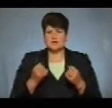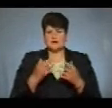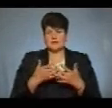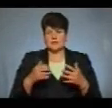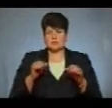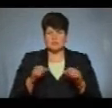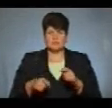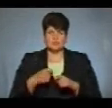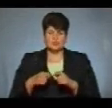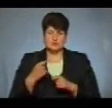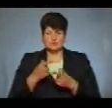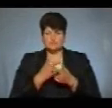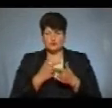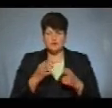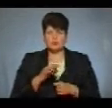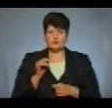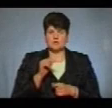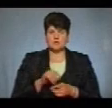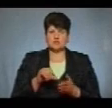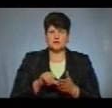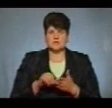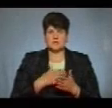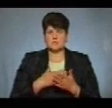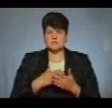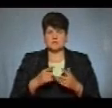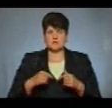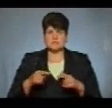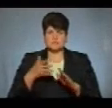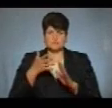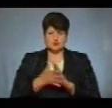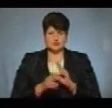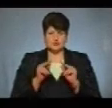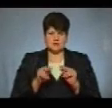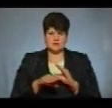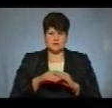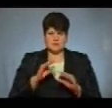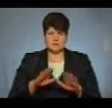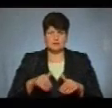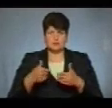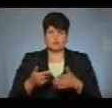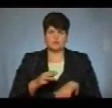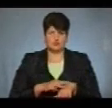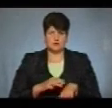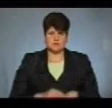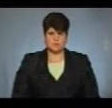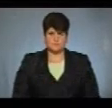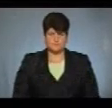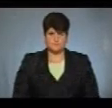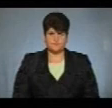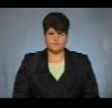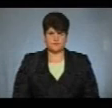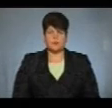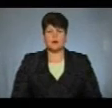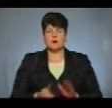За його словами, інформацію про них члени коаліції громадських організацій «За прозорі і чесні вибори» передадуть до поліції.